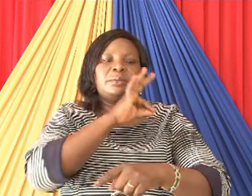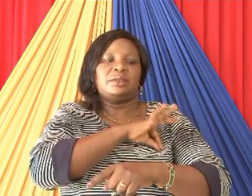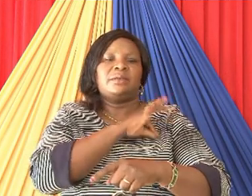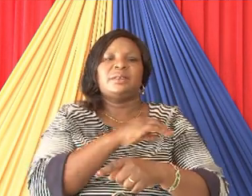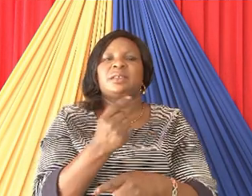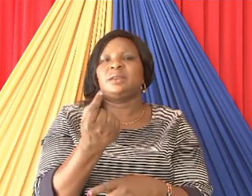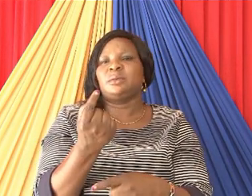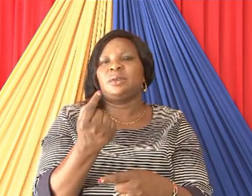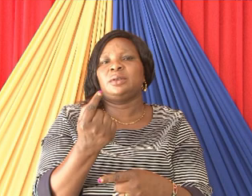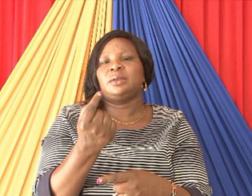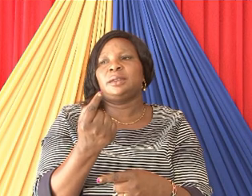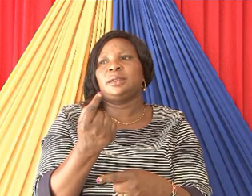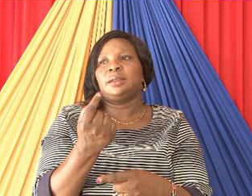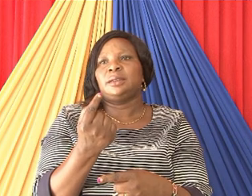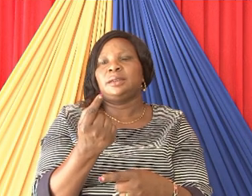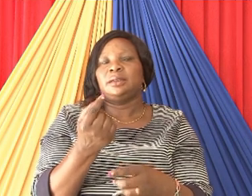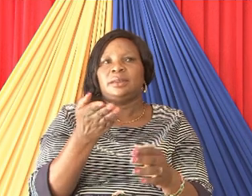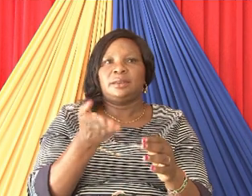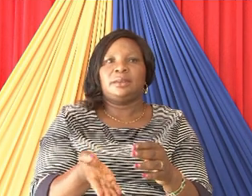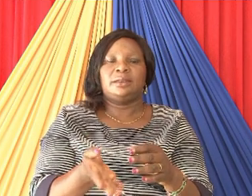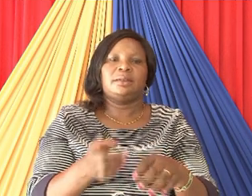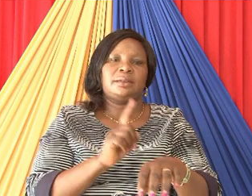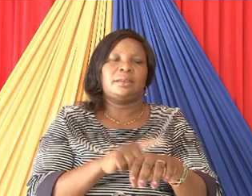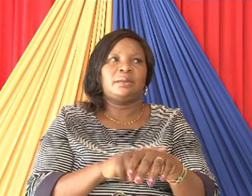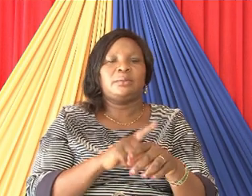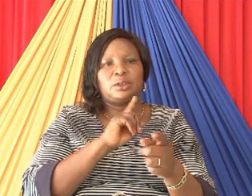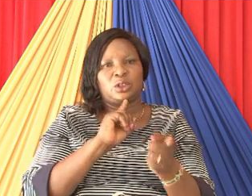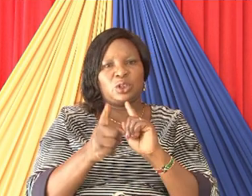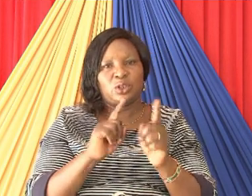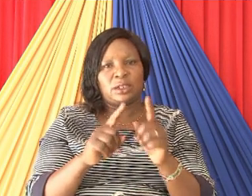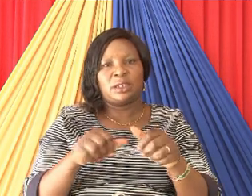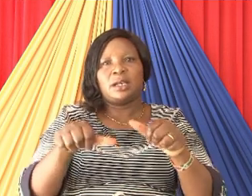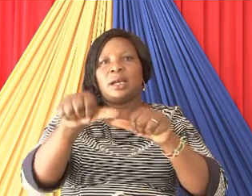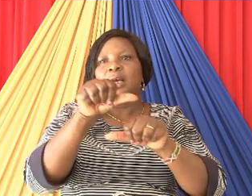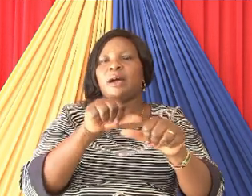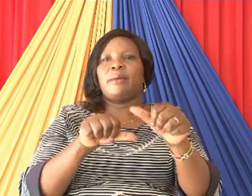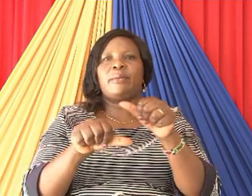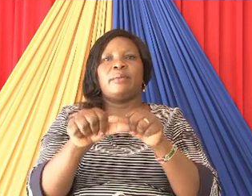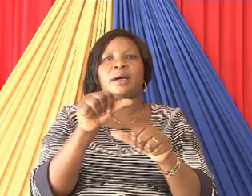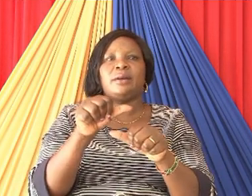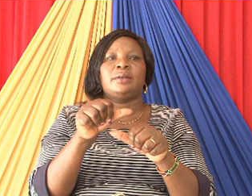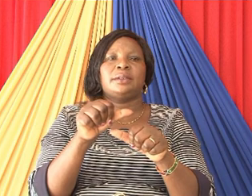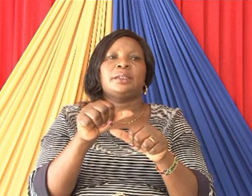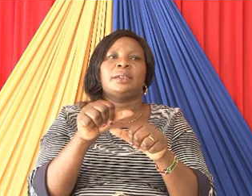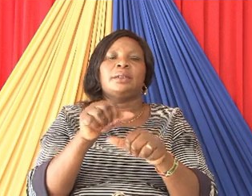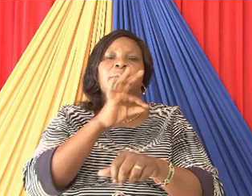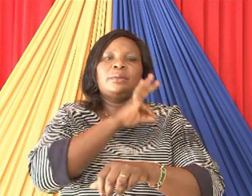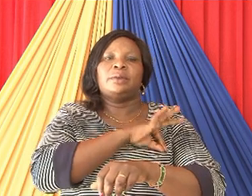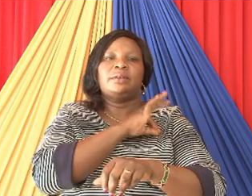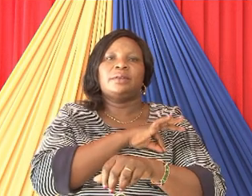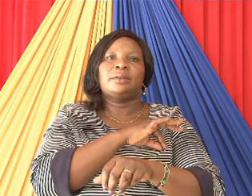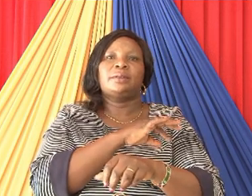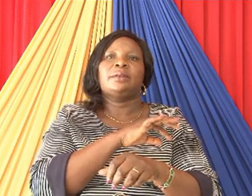duni. Lakini siku hii sitaki kuongelea juu ya mapato ama wakulima hasa.